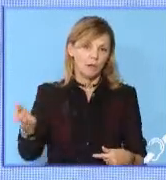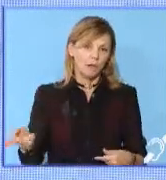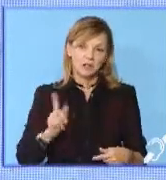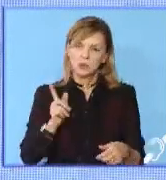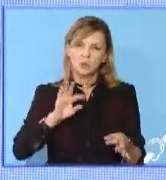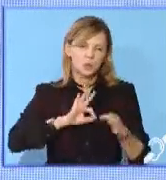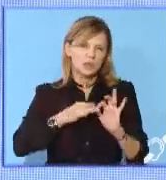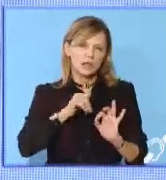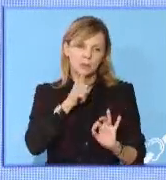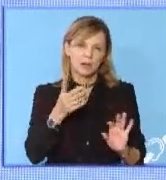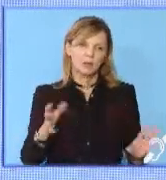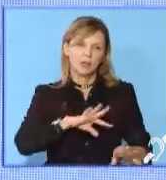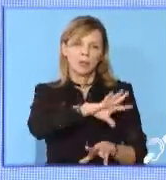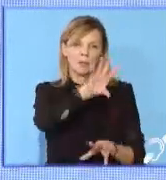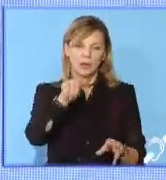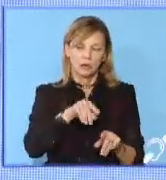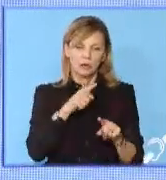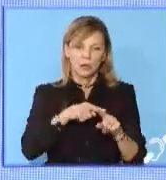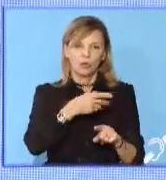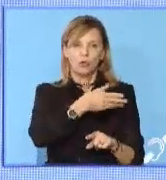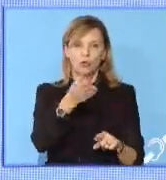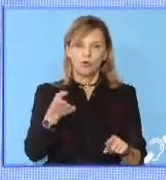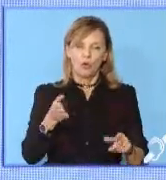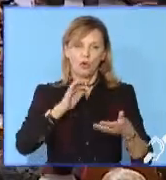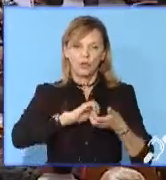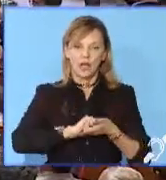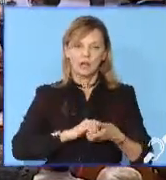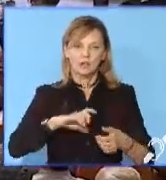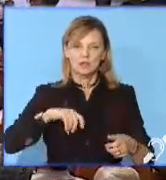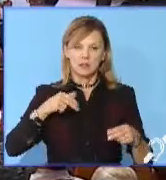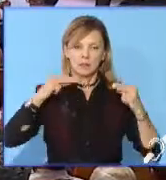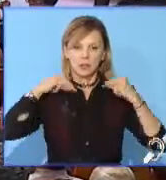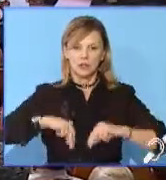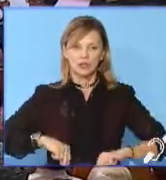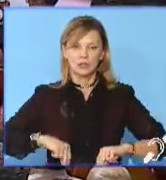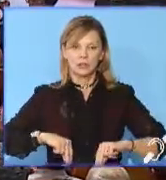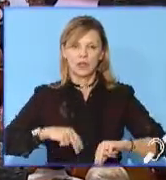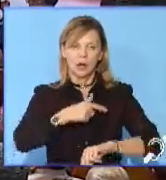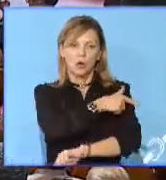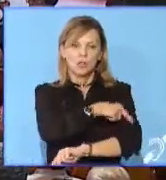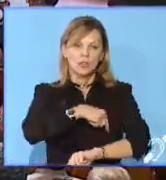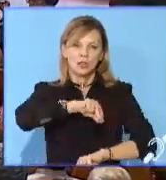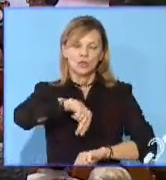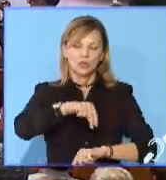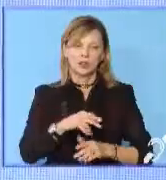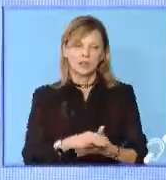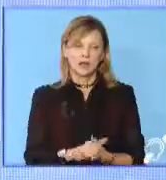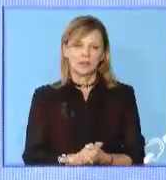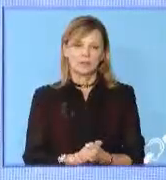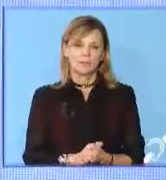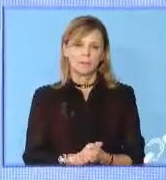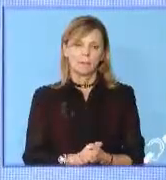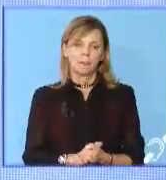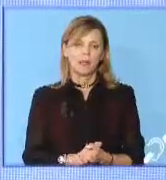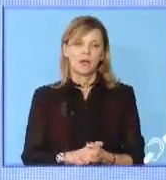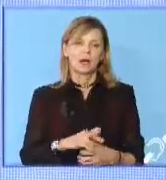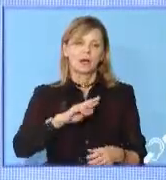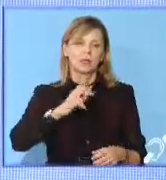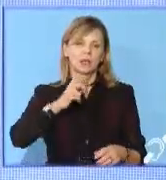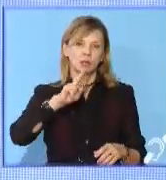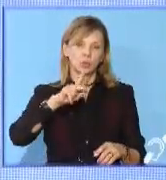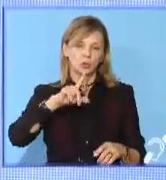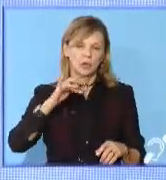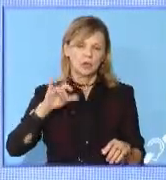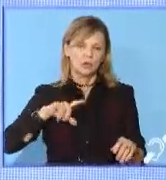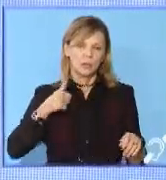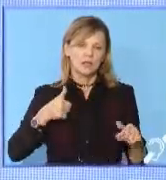nimic. Împreună cu dumneavoastră, iată, sunt președintele Consiliului Județean. Costi mi-este și prieten, mi-este